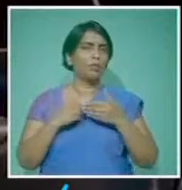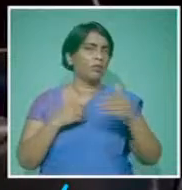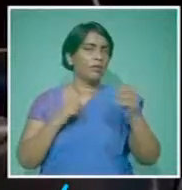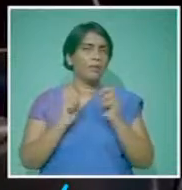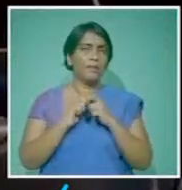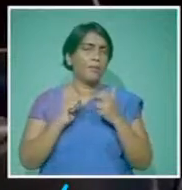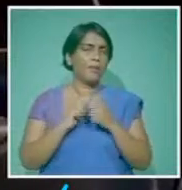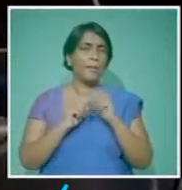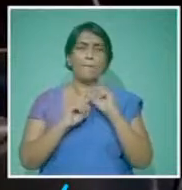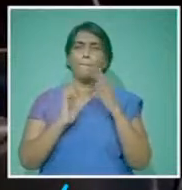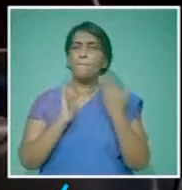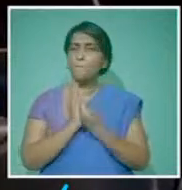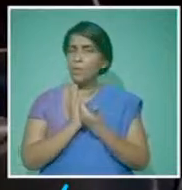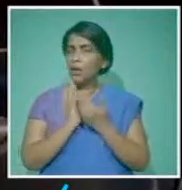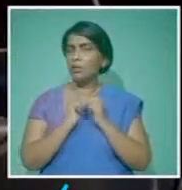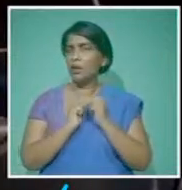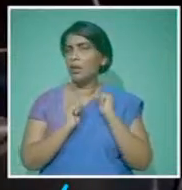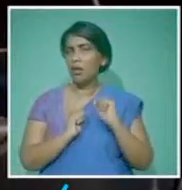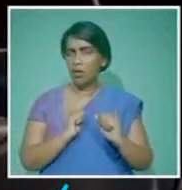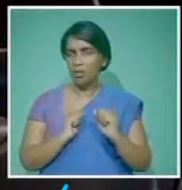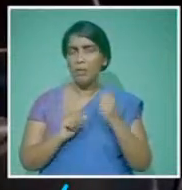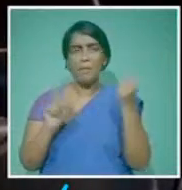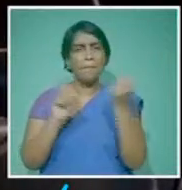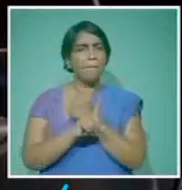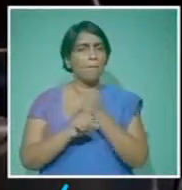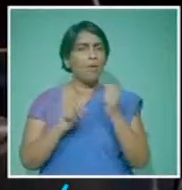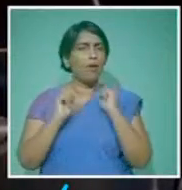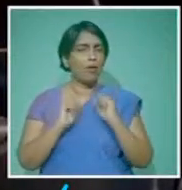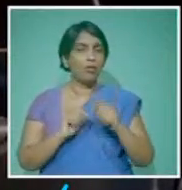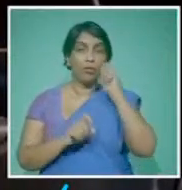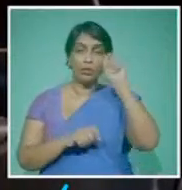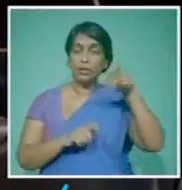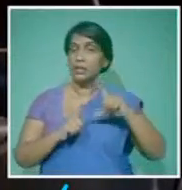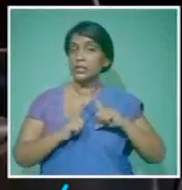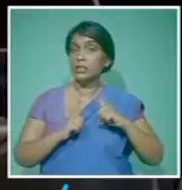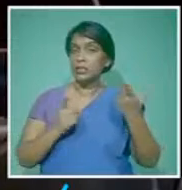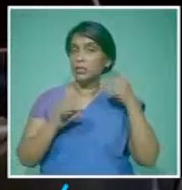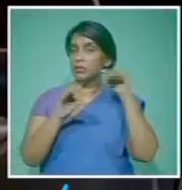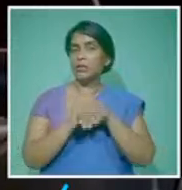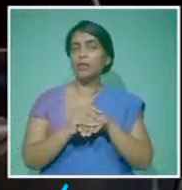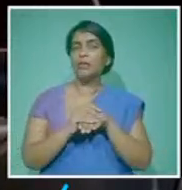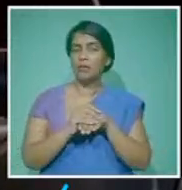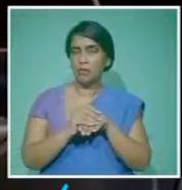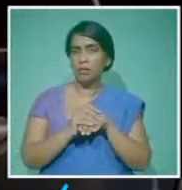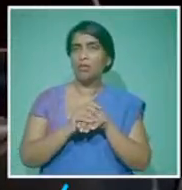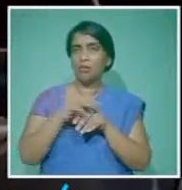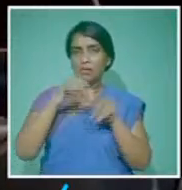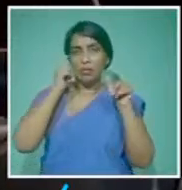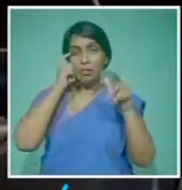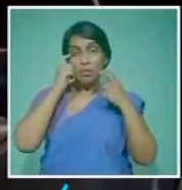ගන්න ප්‍රතිපත්ති වල බලපෑම මේ මිනිස්සුන්ගේ ජීවිතවල තියෙන්නේ කියන එක